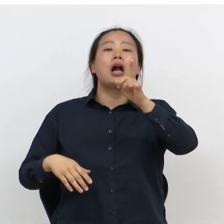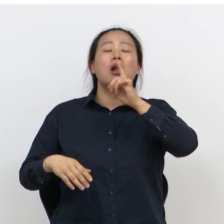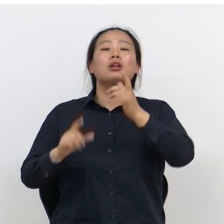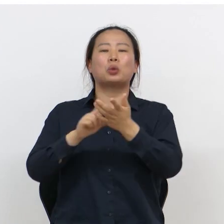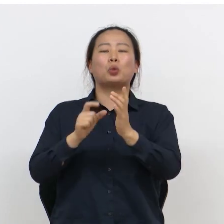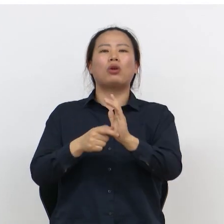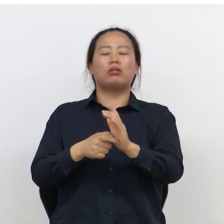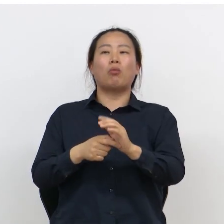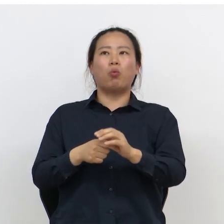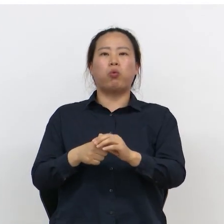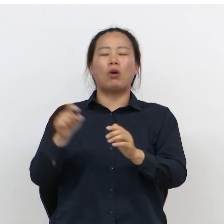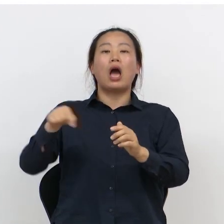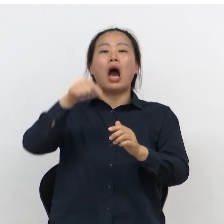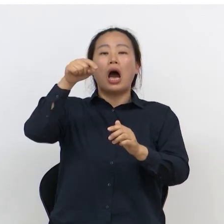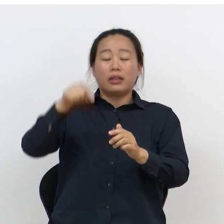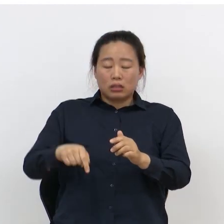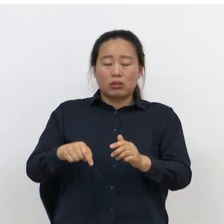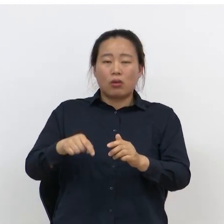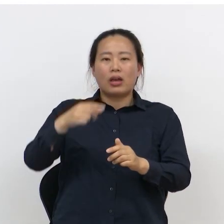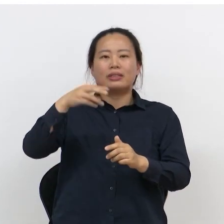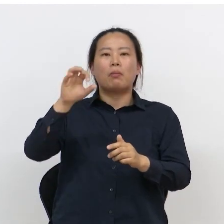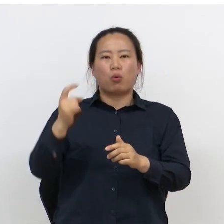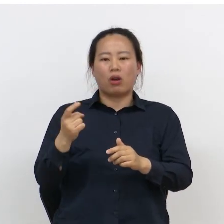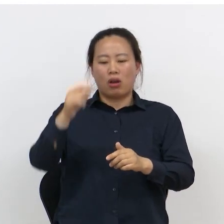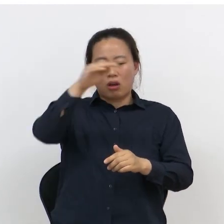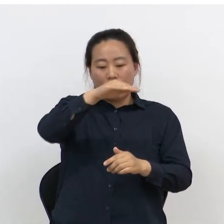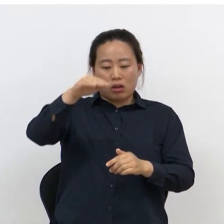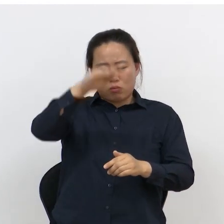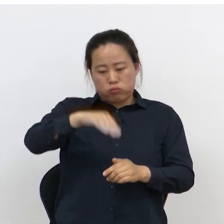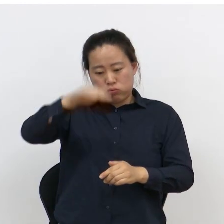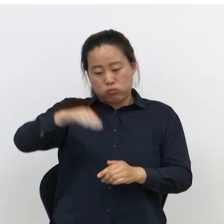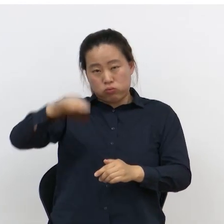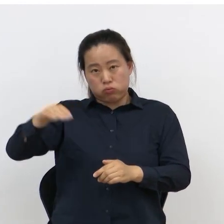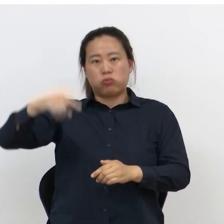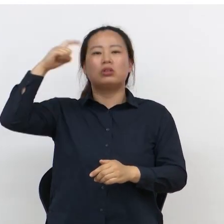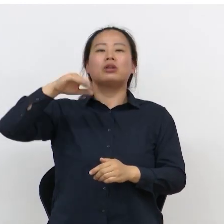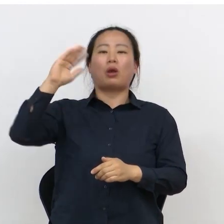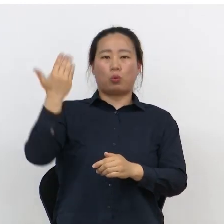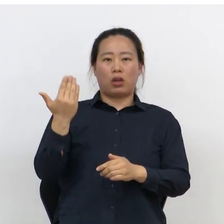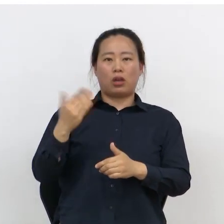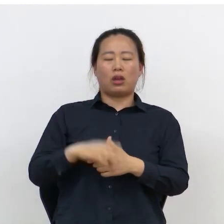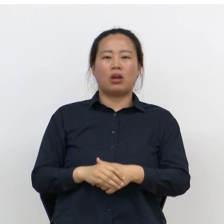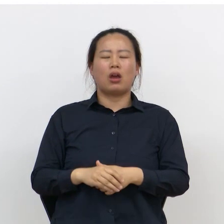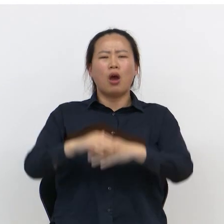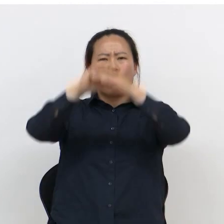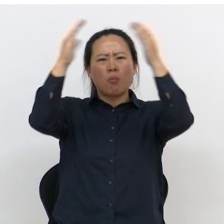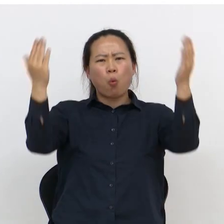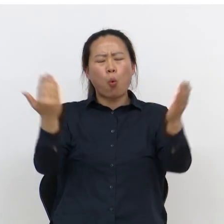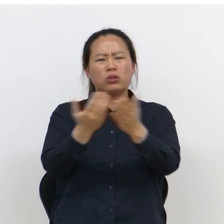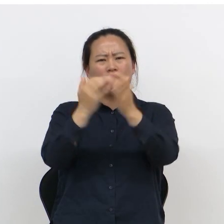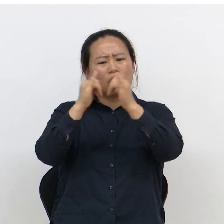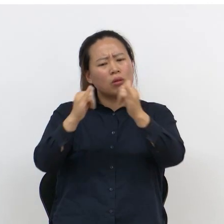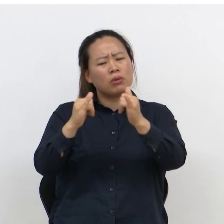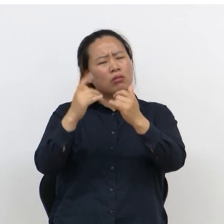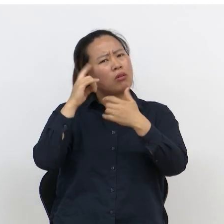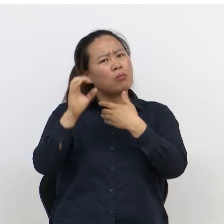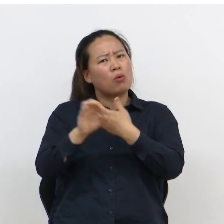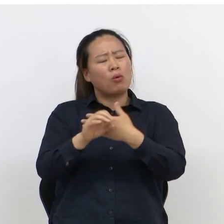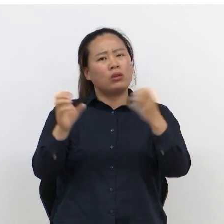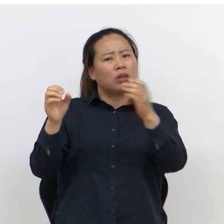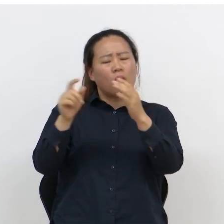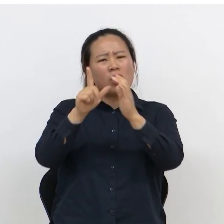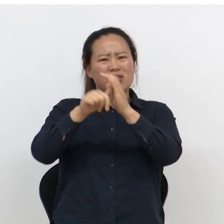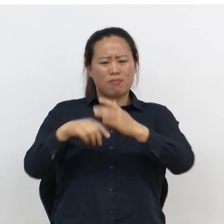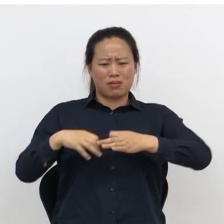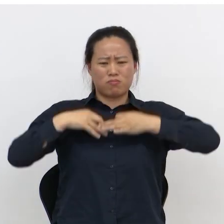뇌 유모세포에서는 전기가 발생해서 소리가 올라가는 것이죠. 그래서 이대로 두면 모든 사람이 대화를 할 때 다